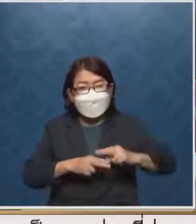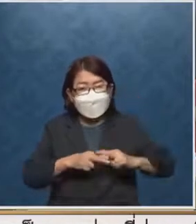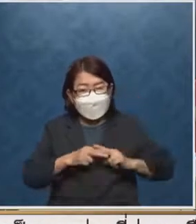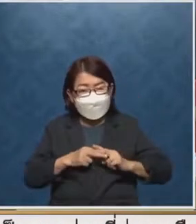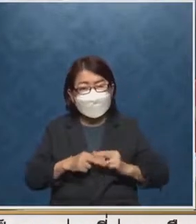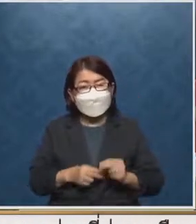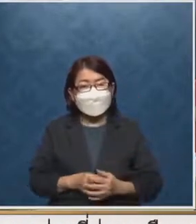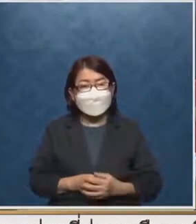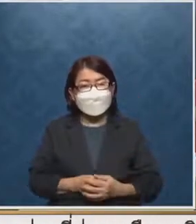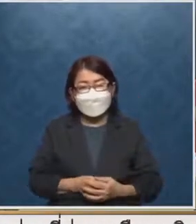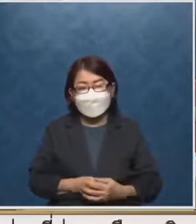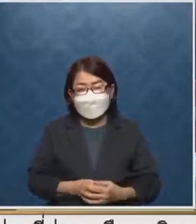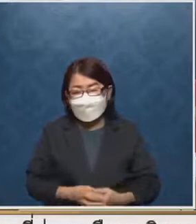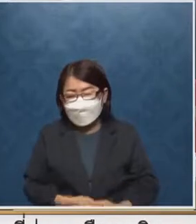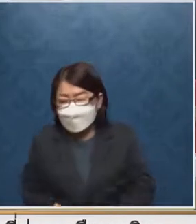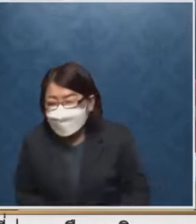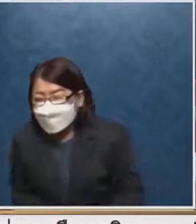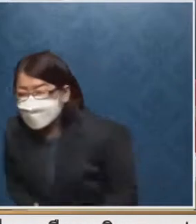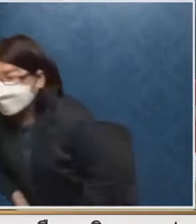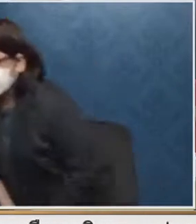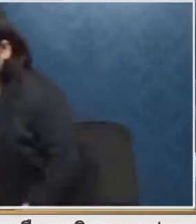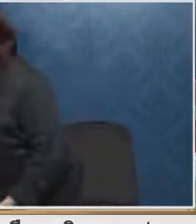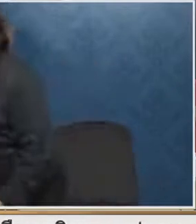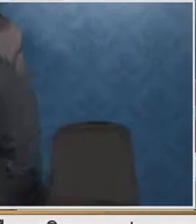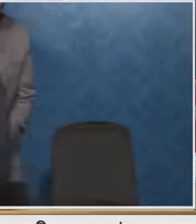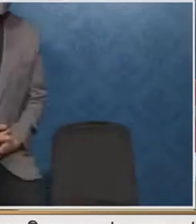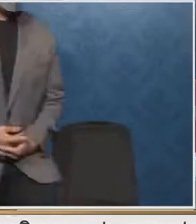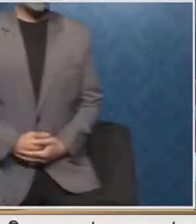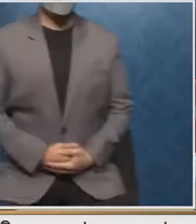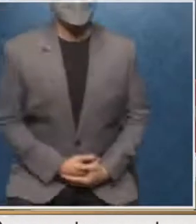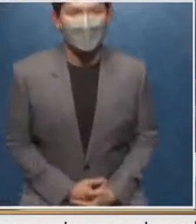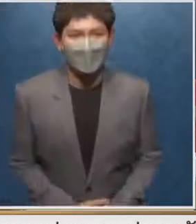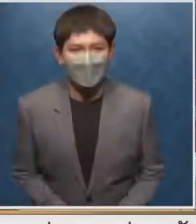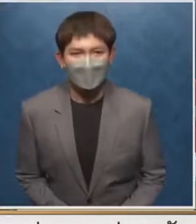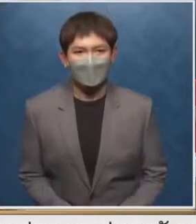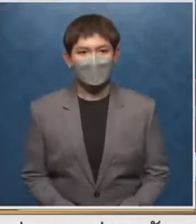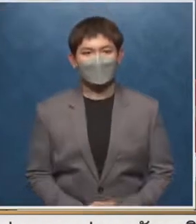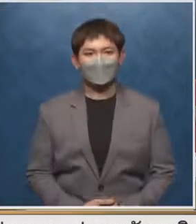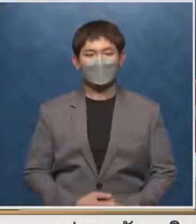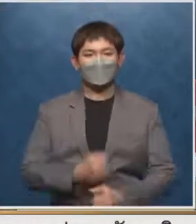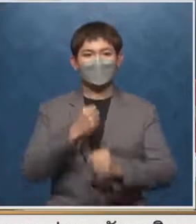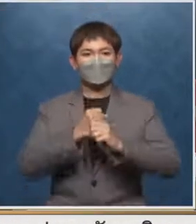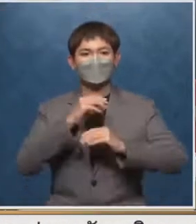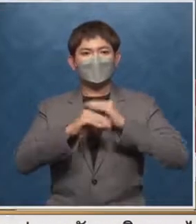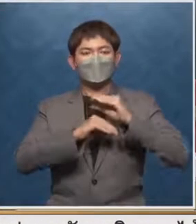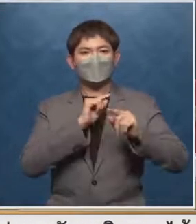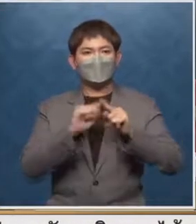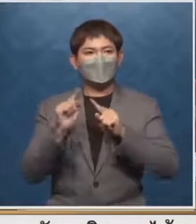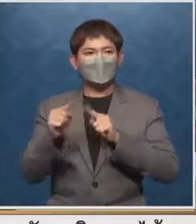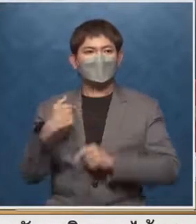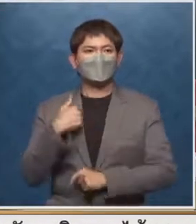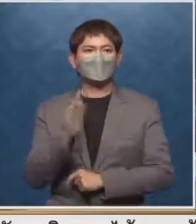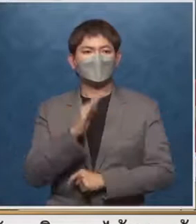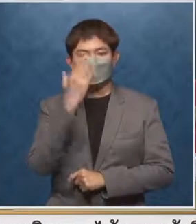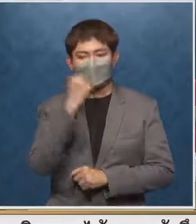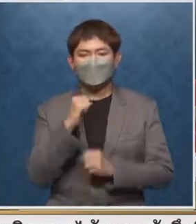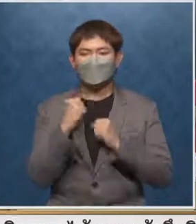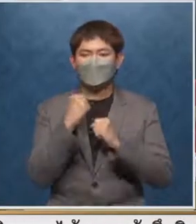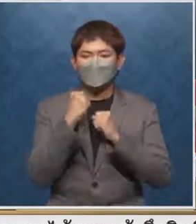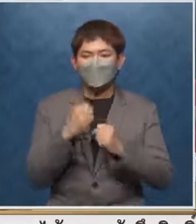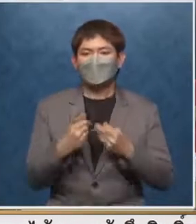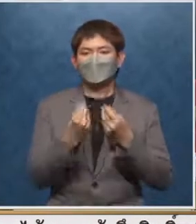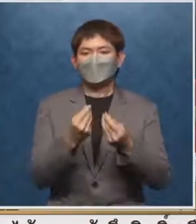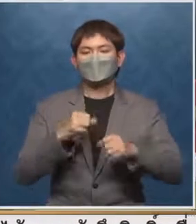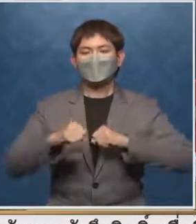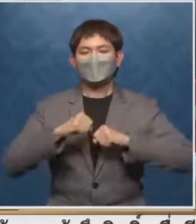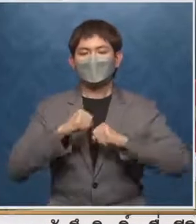นั่นแหละครับจะเป็นเกราะที่ดีที่สุดเราไม่ต้องไปทำโครงการเยอะแยะมากมายที่พยายามให้เยาวชนเ